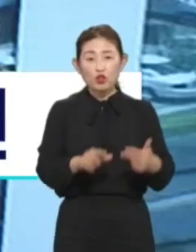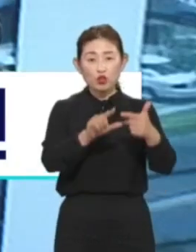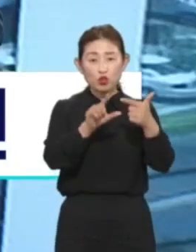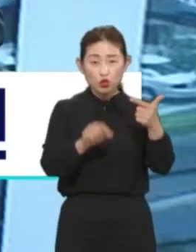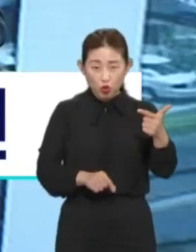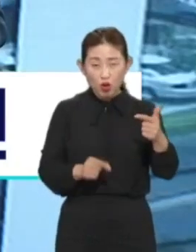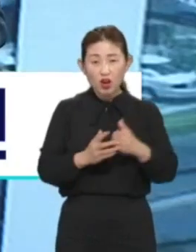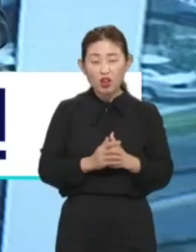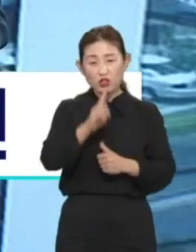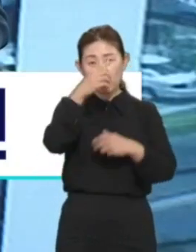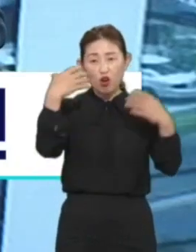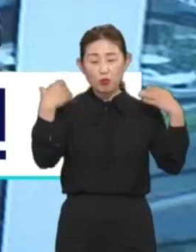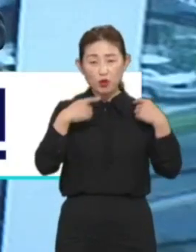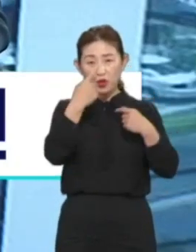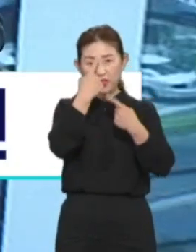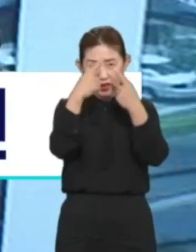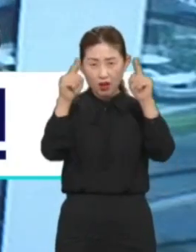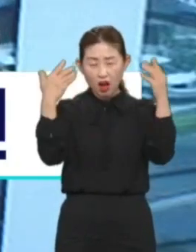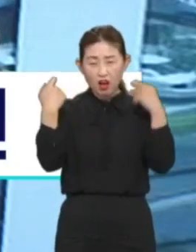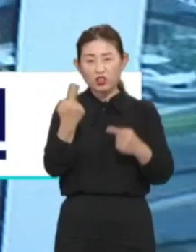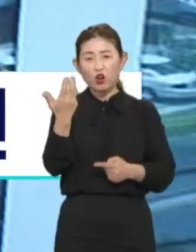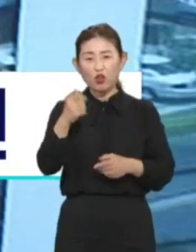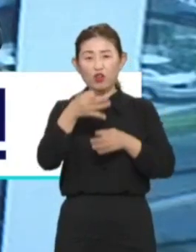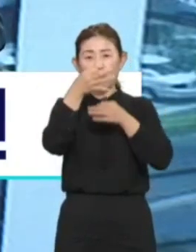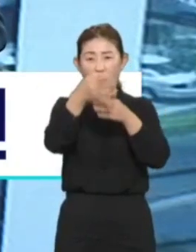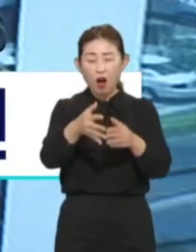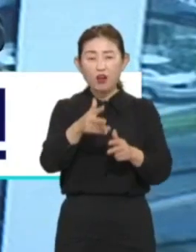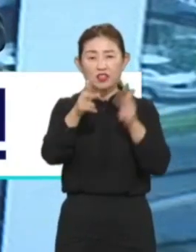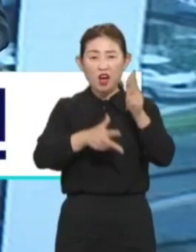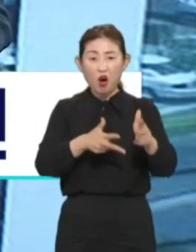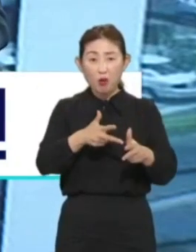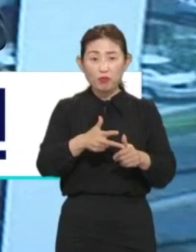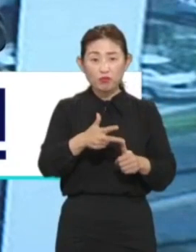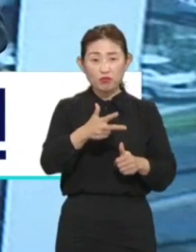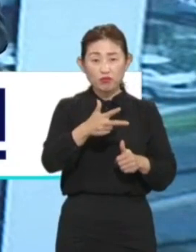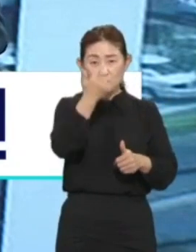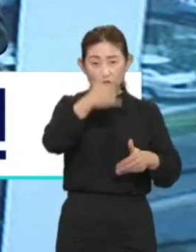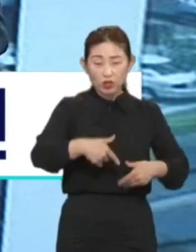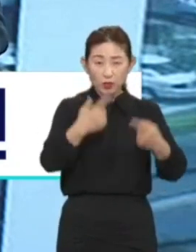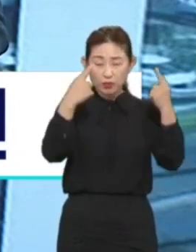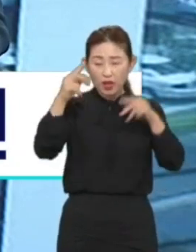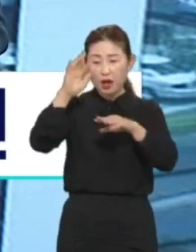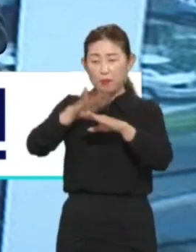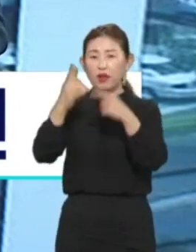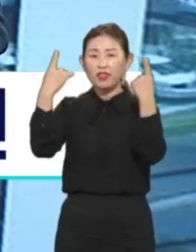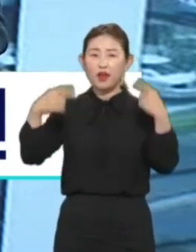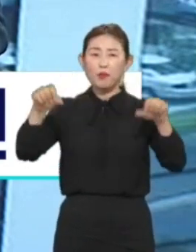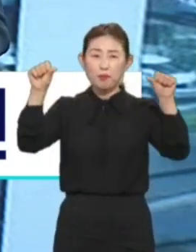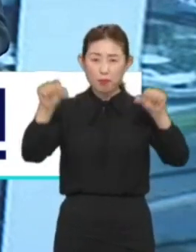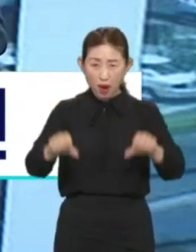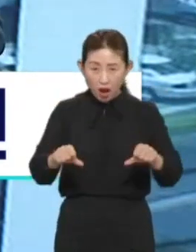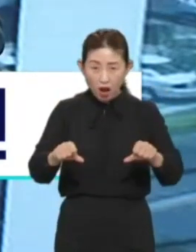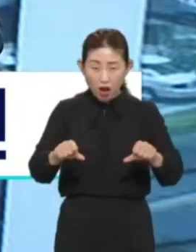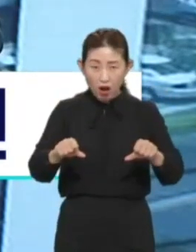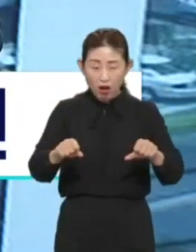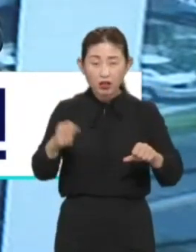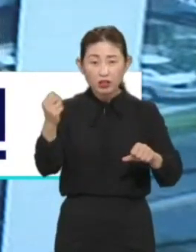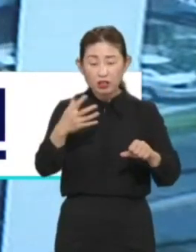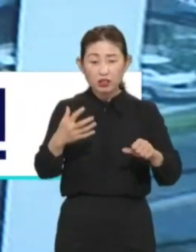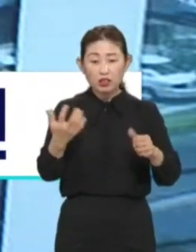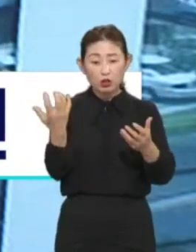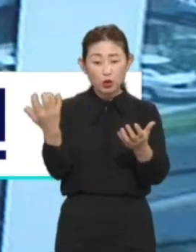지난 6월 글로컬 대학 사업 탈락 여파로 수면 아래로 가라앉았던 충남대와 한밭대 간 통합 불씨가 다시 살아날지